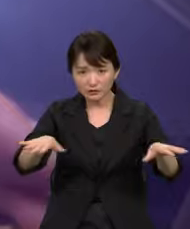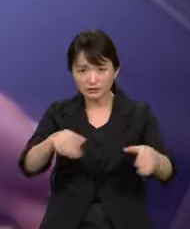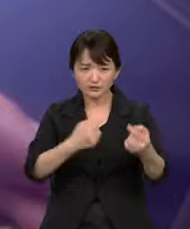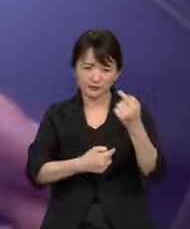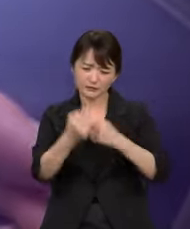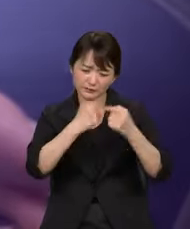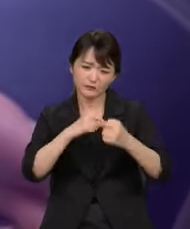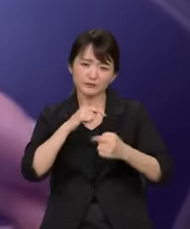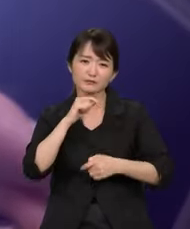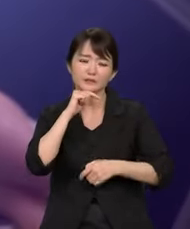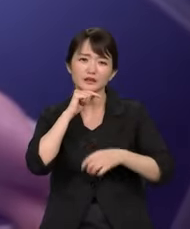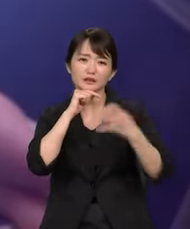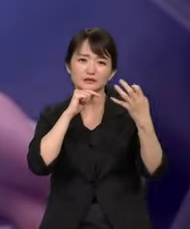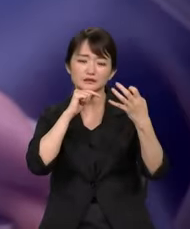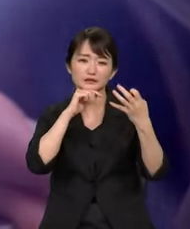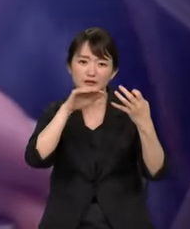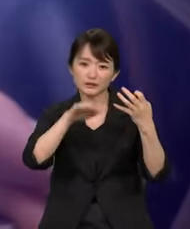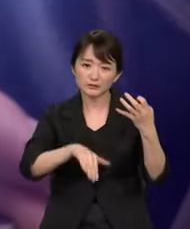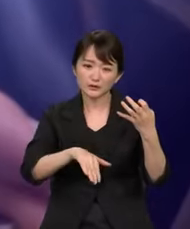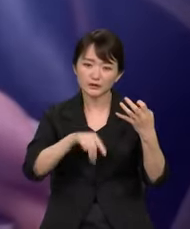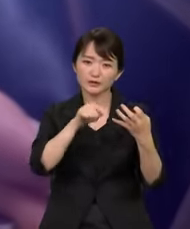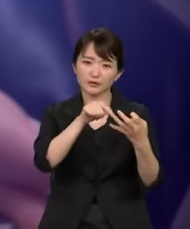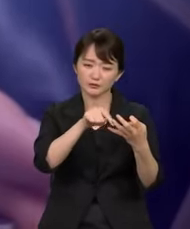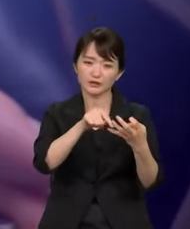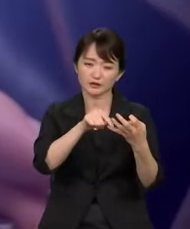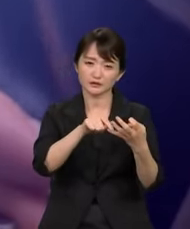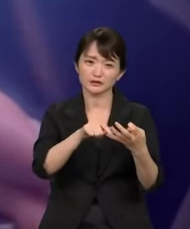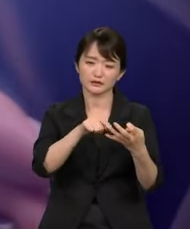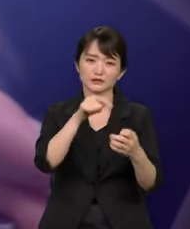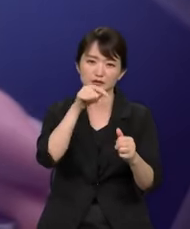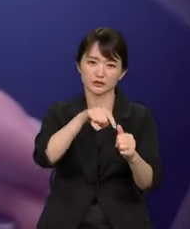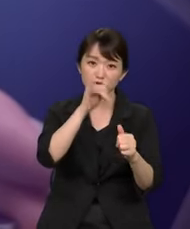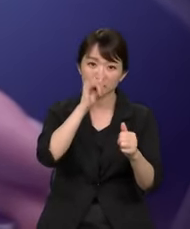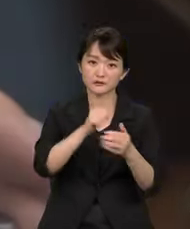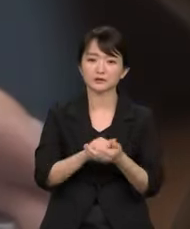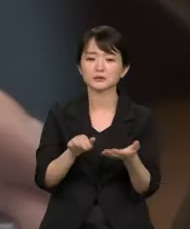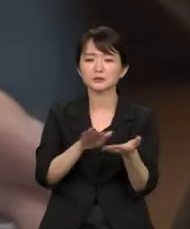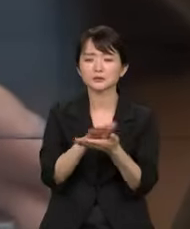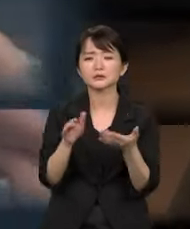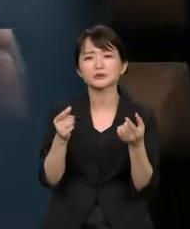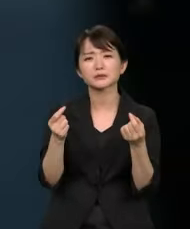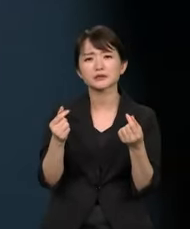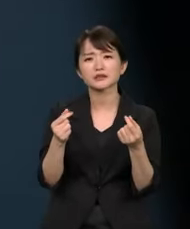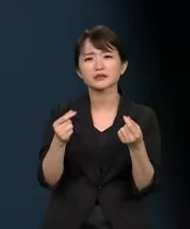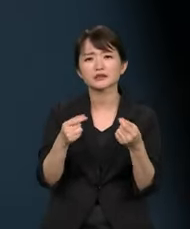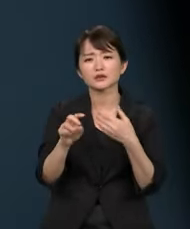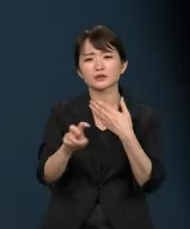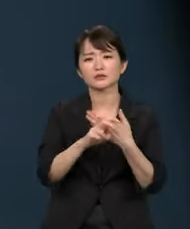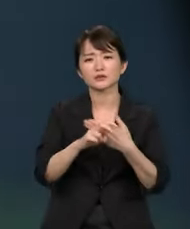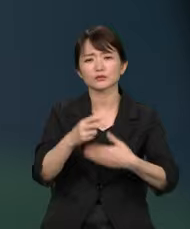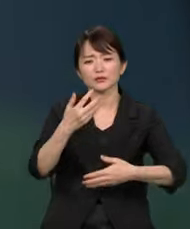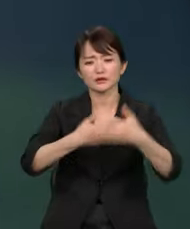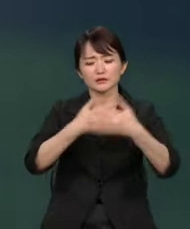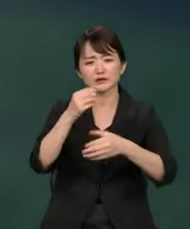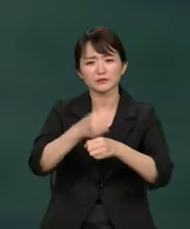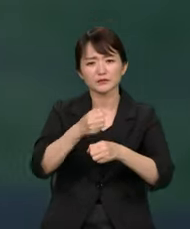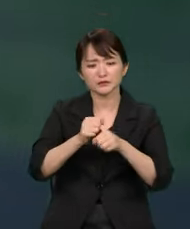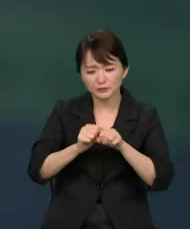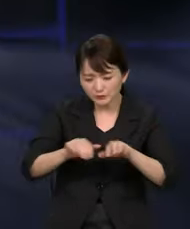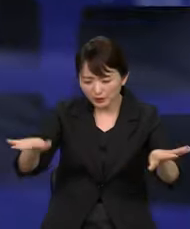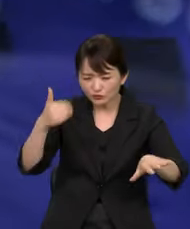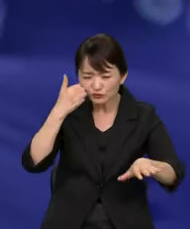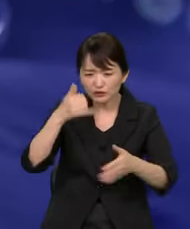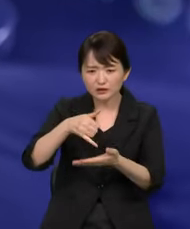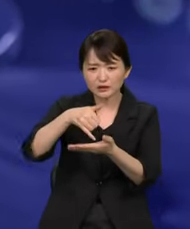14세 미만 촉법소년이 가해자로 지목되기도 했습니다 놀이처럼 퍼진 불법 합성물 제작 군가의 인을